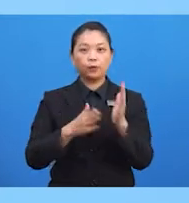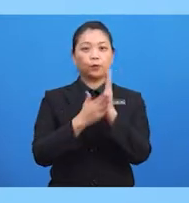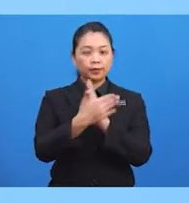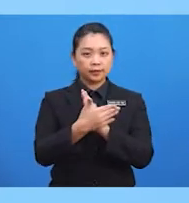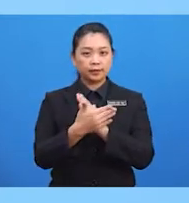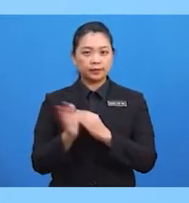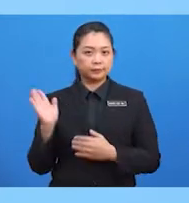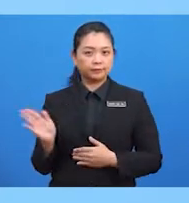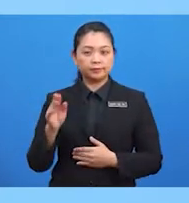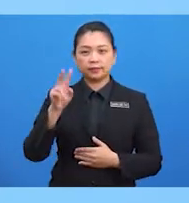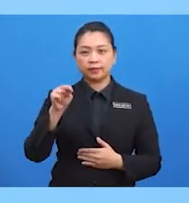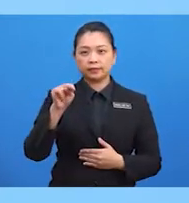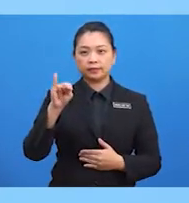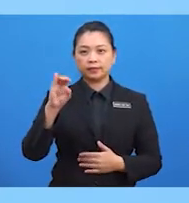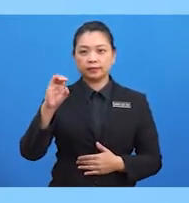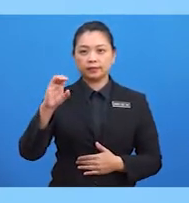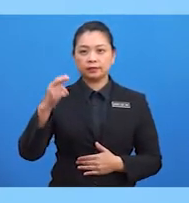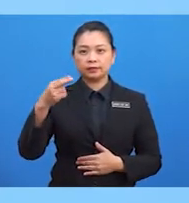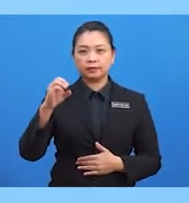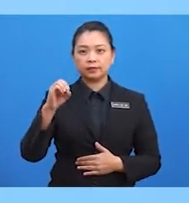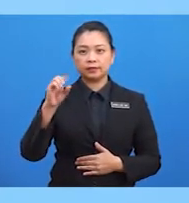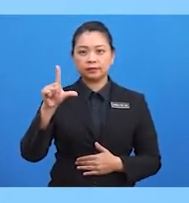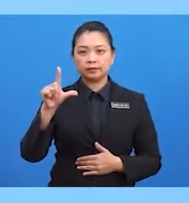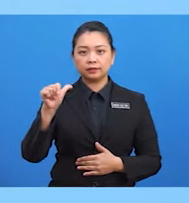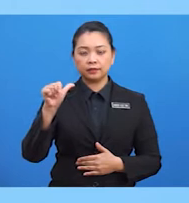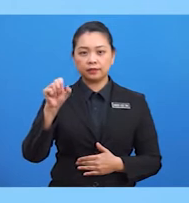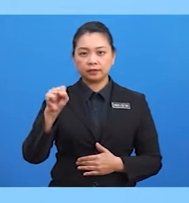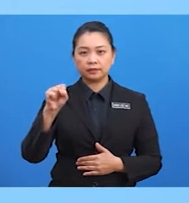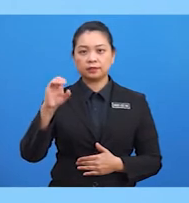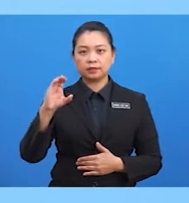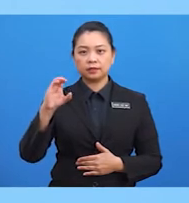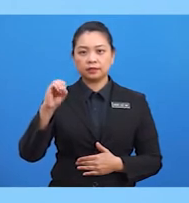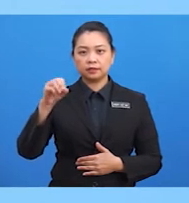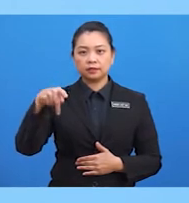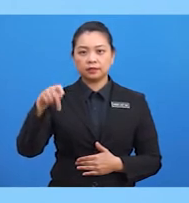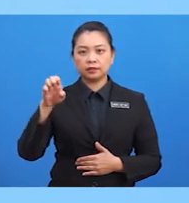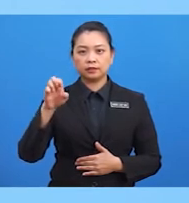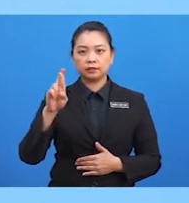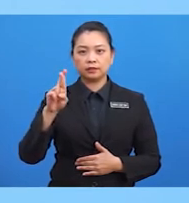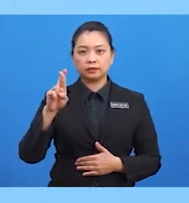yang hidup pada tahun 1473 hingga